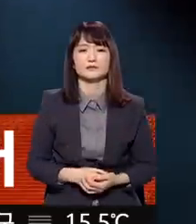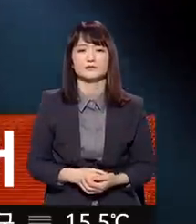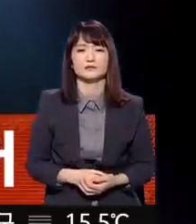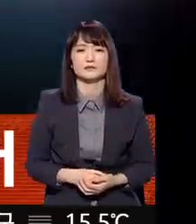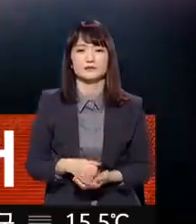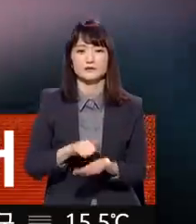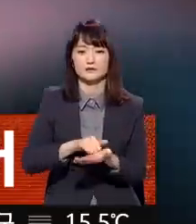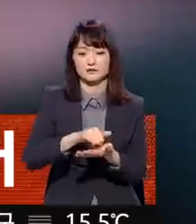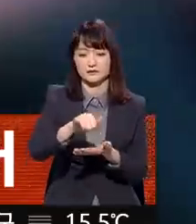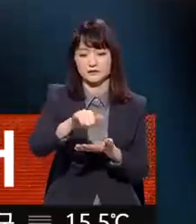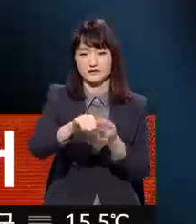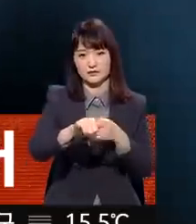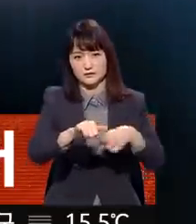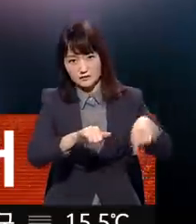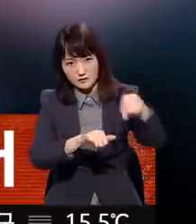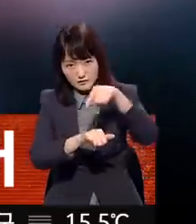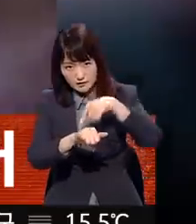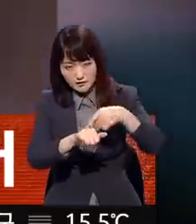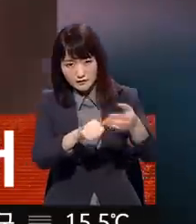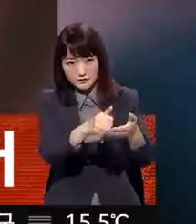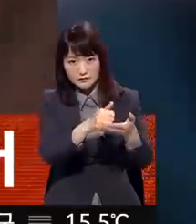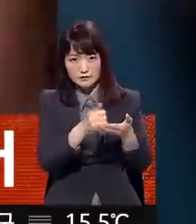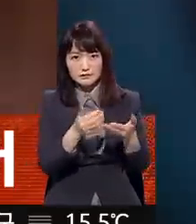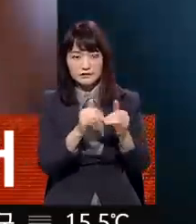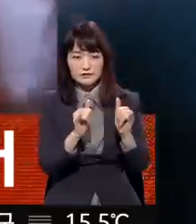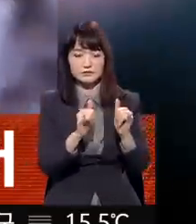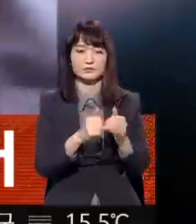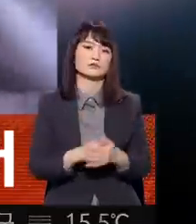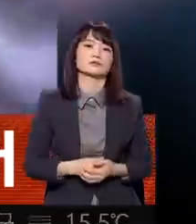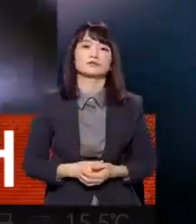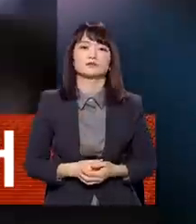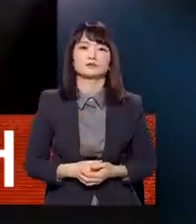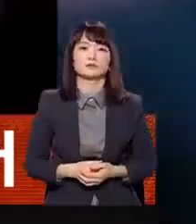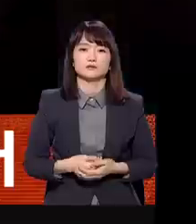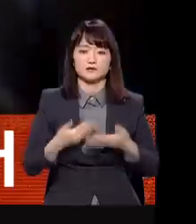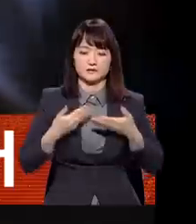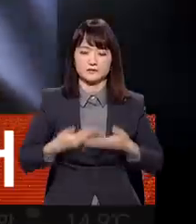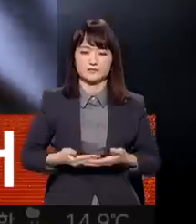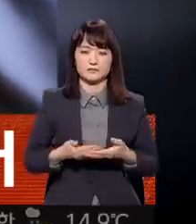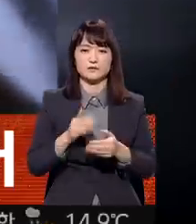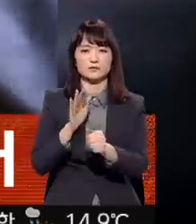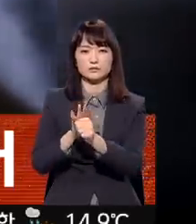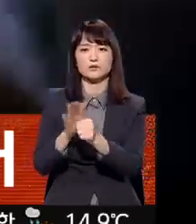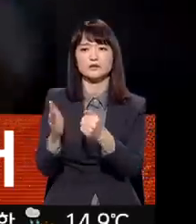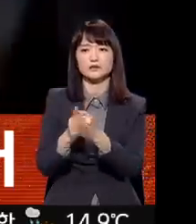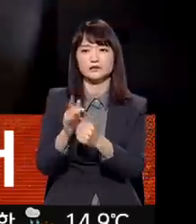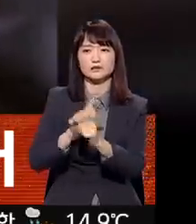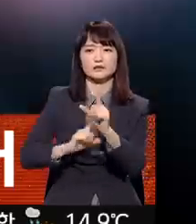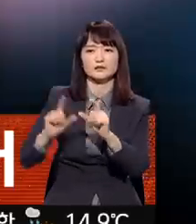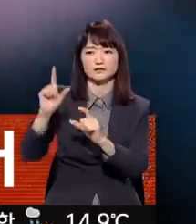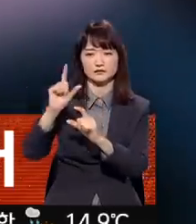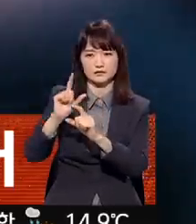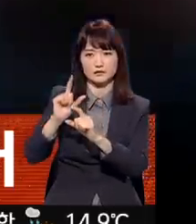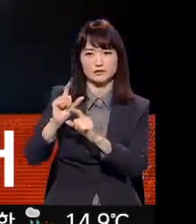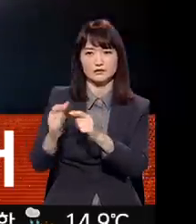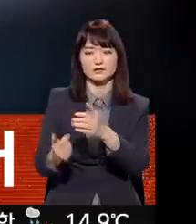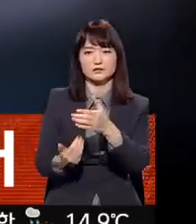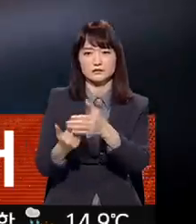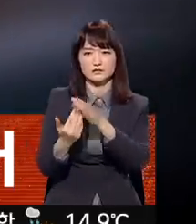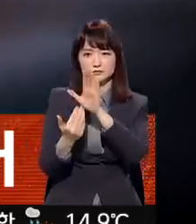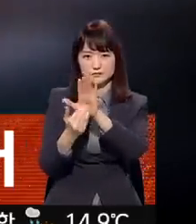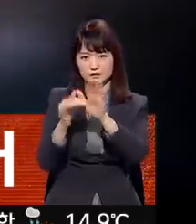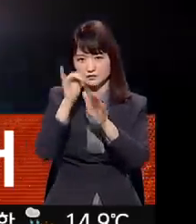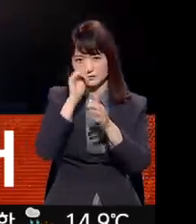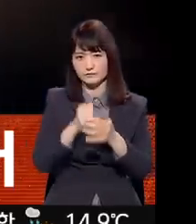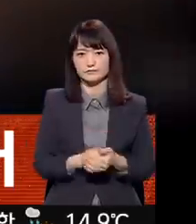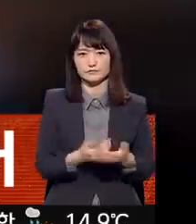아니군요. 예, 비행기 안에 있던 한 승객은요, 승무원들의 침착한 대처로 더 큰 사고를 막을 수 있었다고 했습니다. 하지만 또 다른 승객은